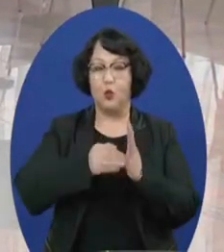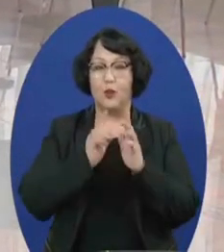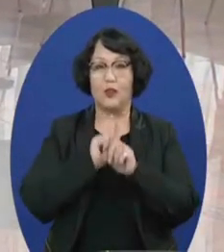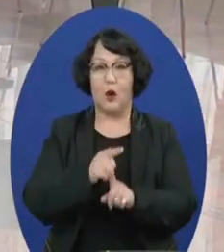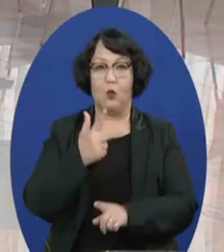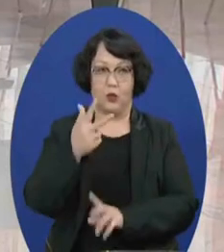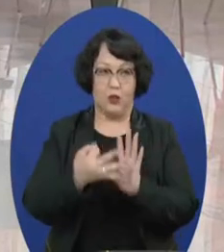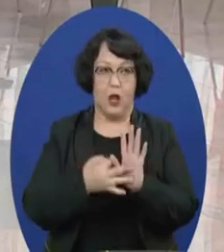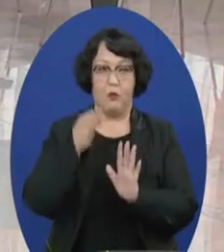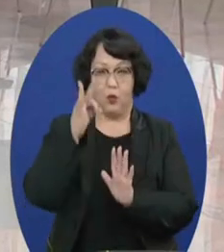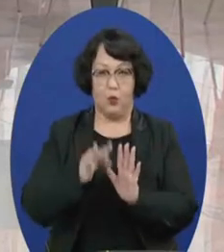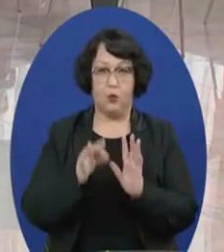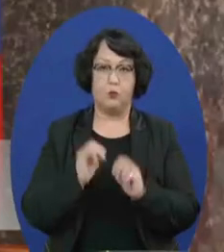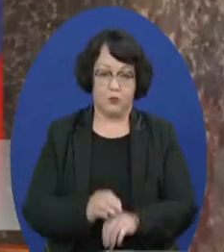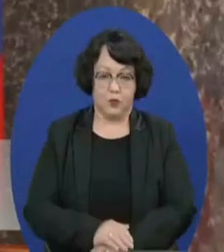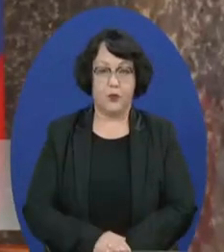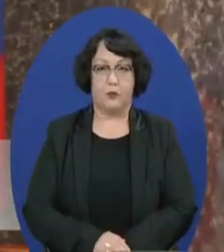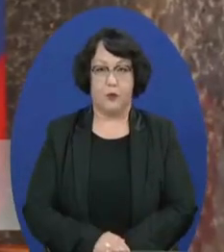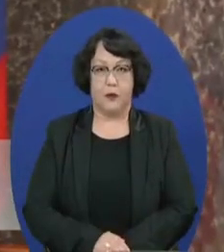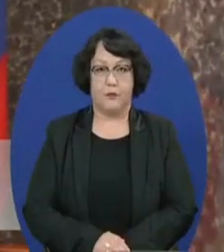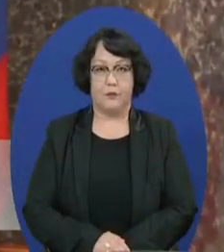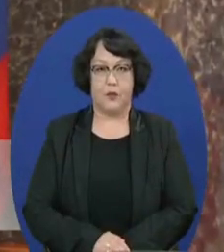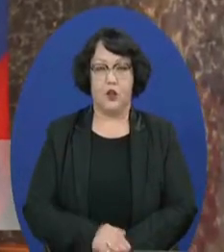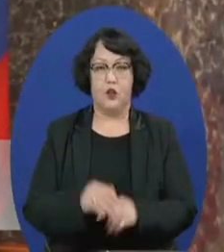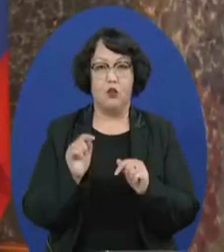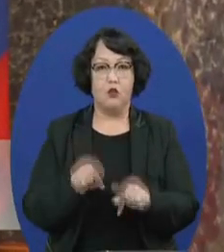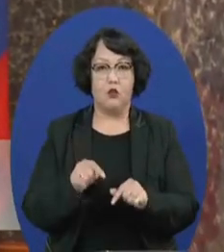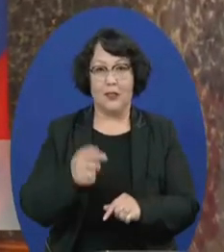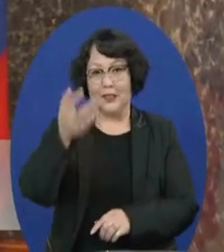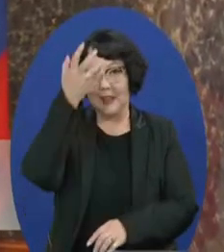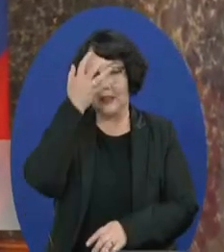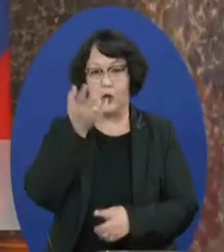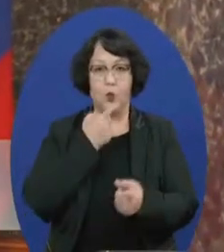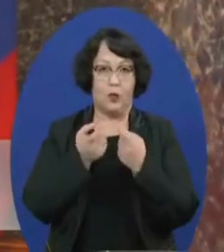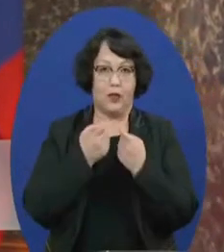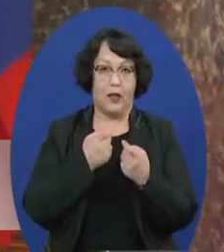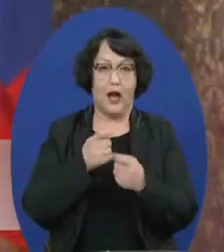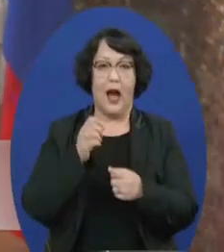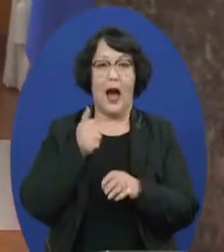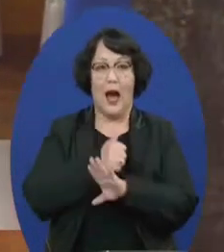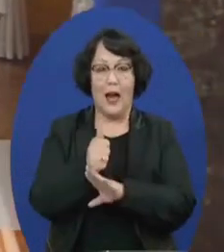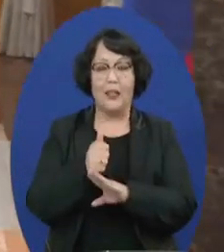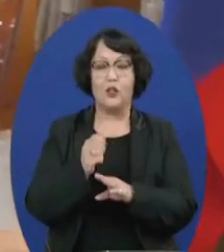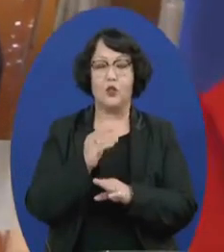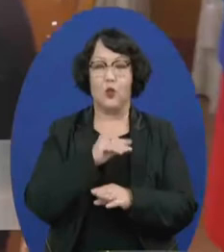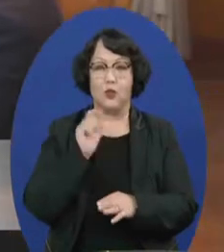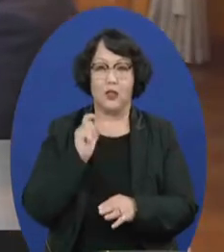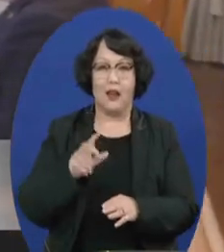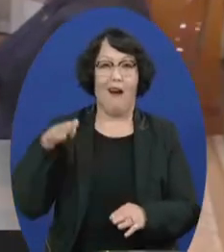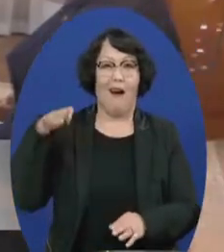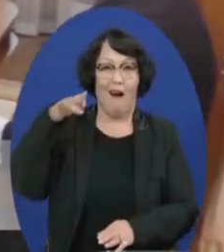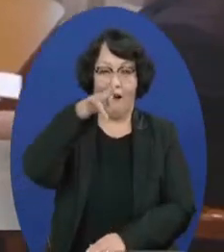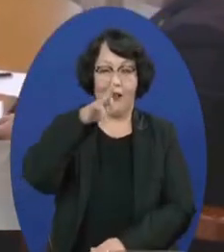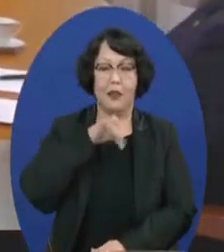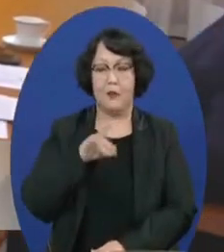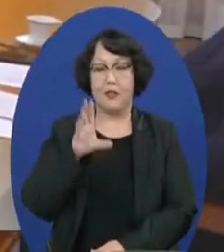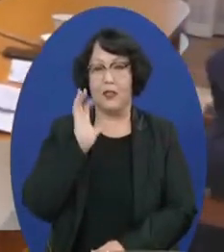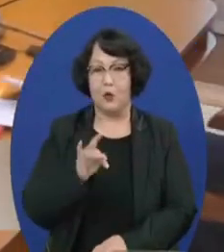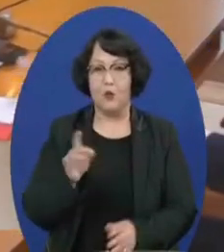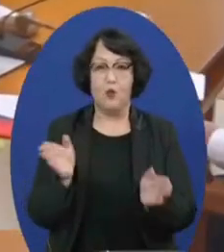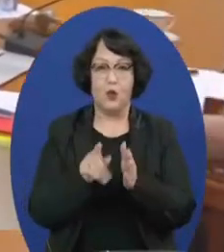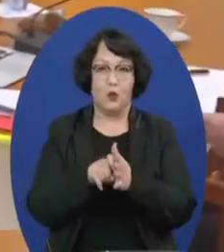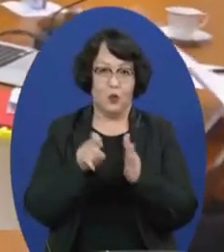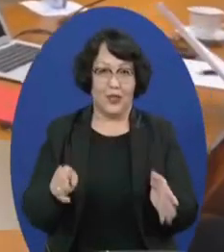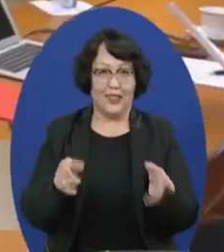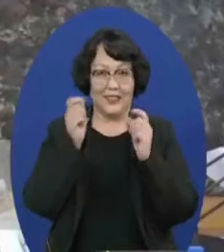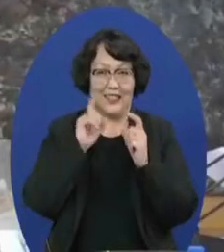хэмжээнд 38% хүрсэн байна. Мөн өнөөдрийн засгийн газрын хуралдаанаар аялал жуулчлал болон агаарын тээврийн салбарыг богино хугацаанд